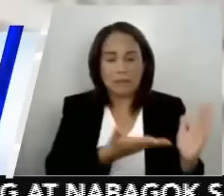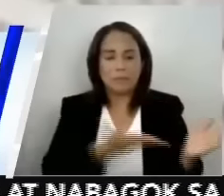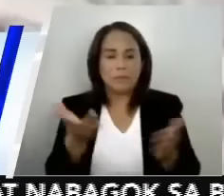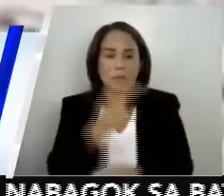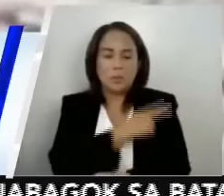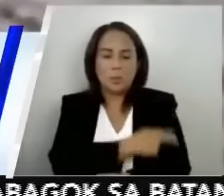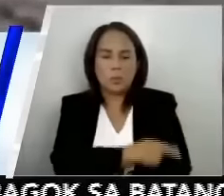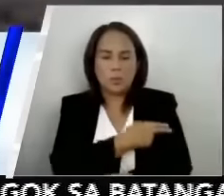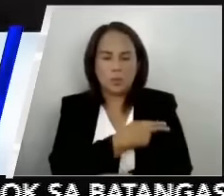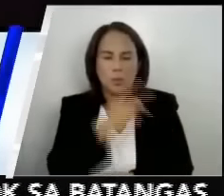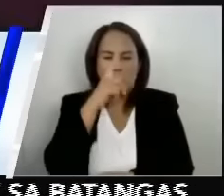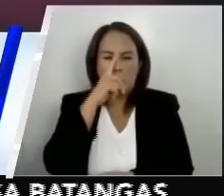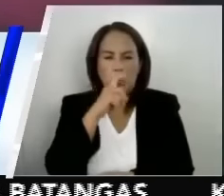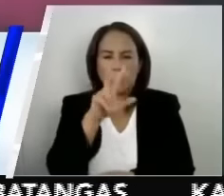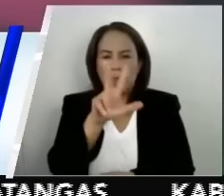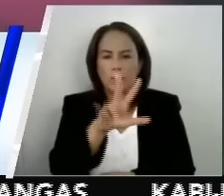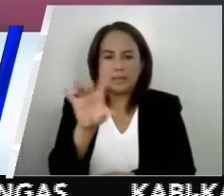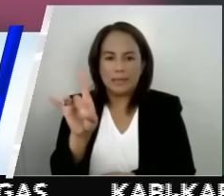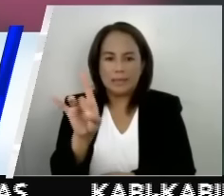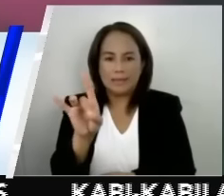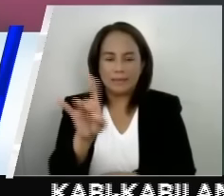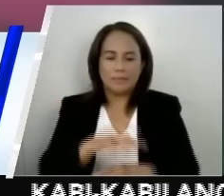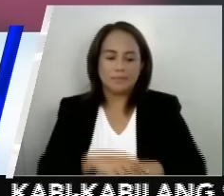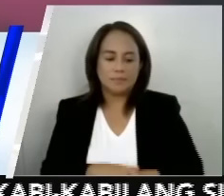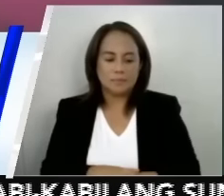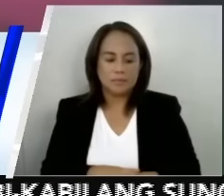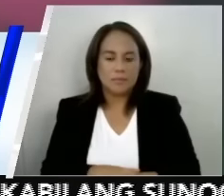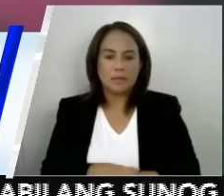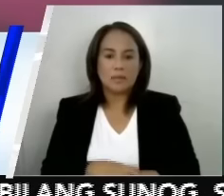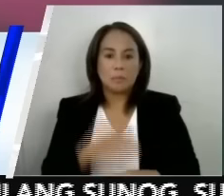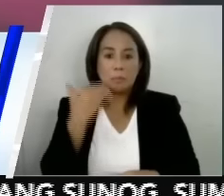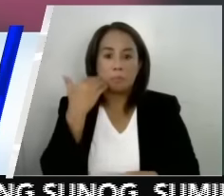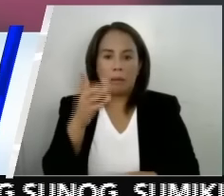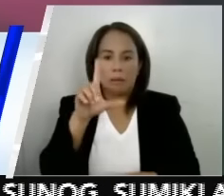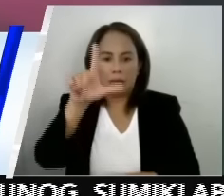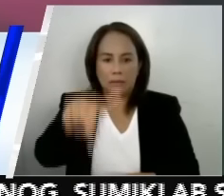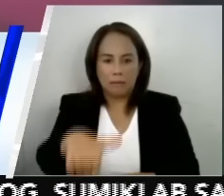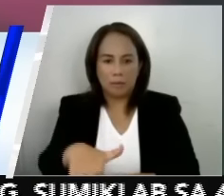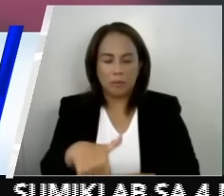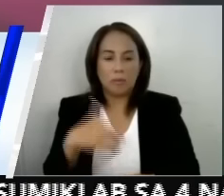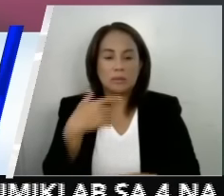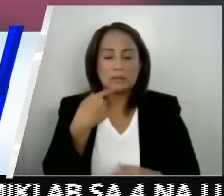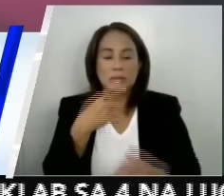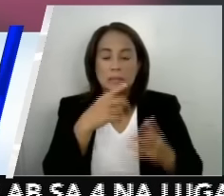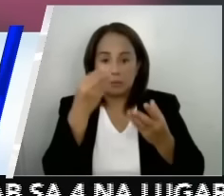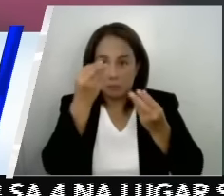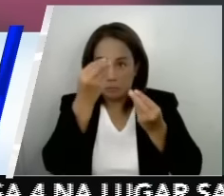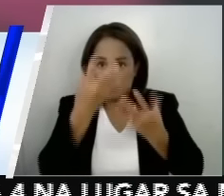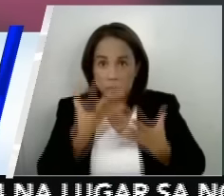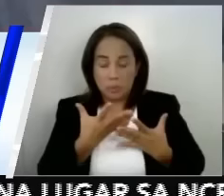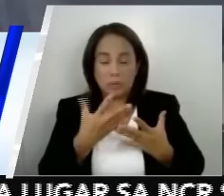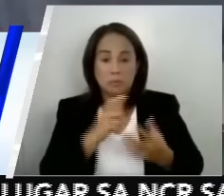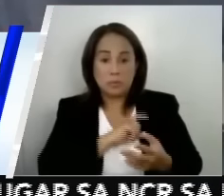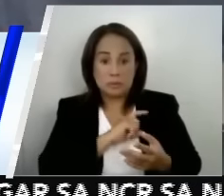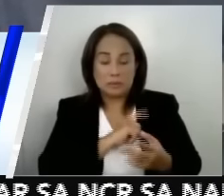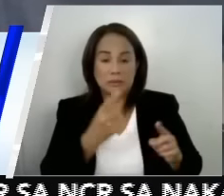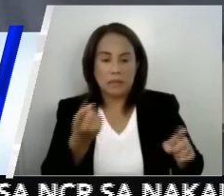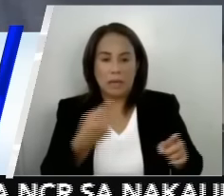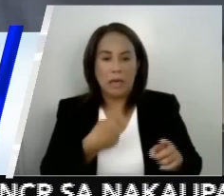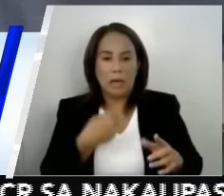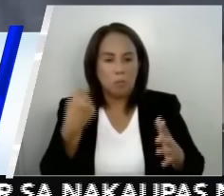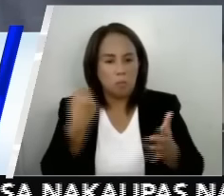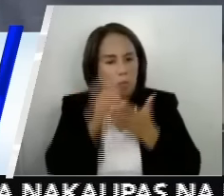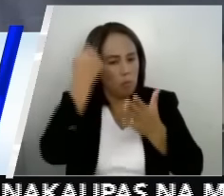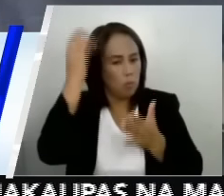edad 38. Pero pumanaw siya kalaunan. Batay sa impormasyong nakuha ng pulisya, matindi ang pagkakabagok ng